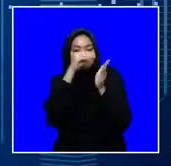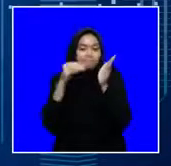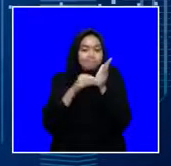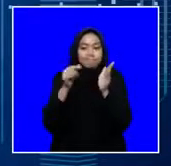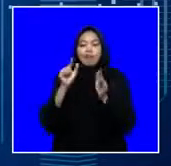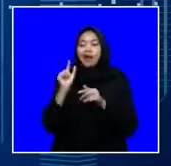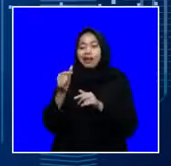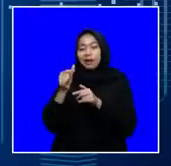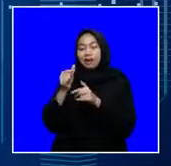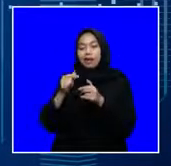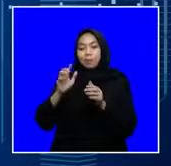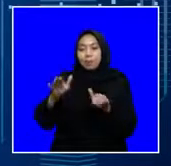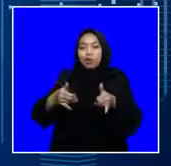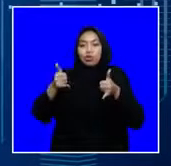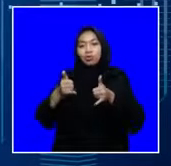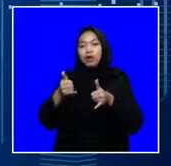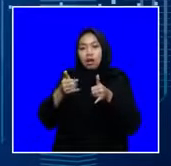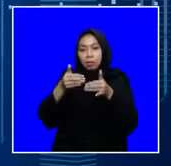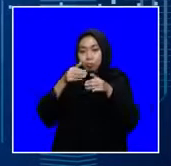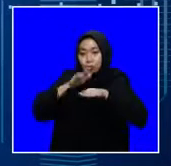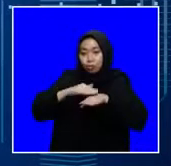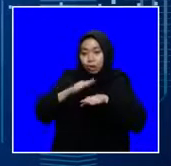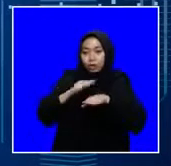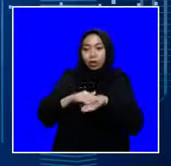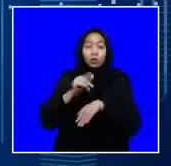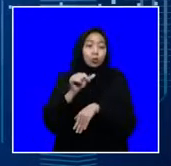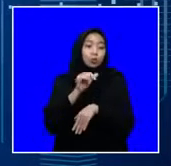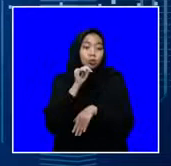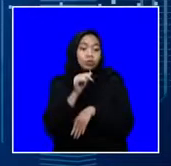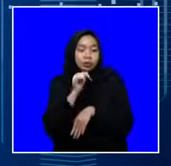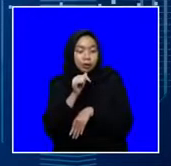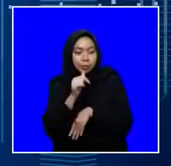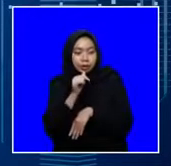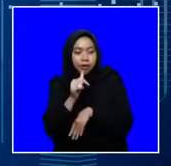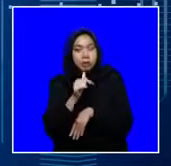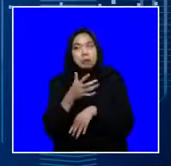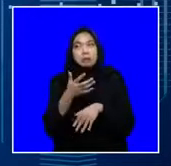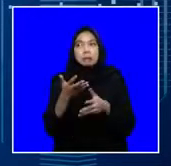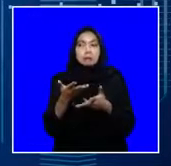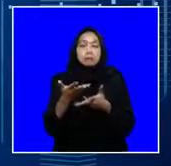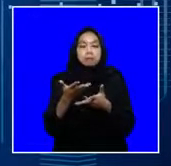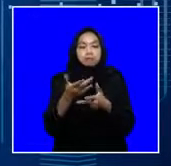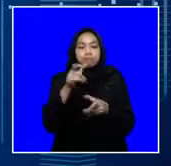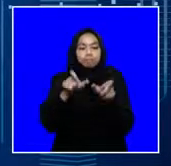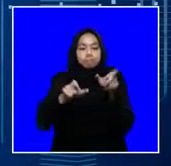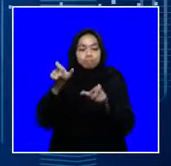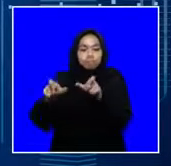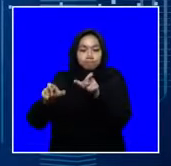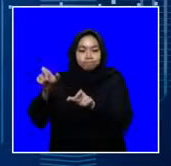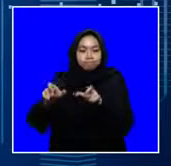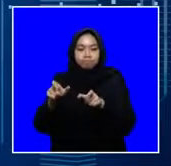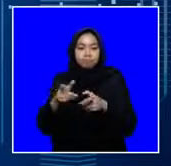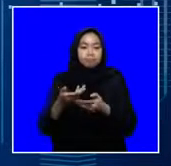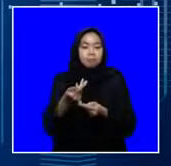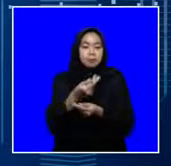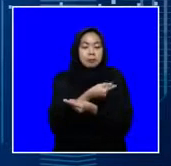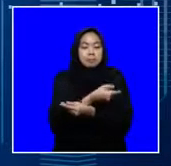beasiswa kebudayaan, di mana kita akan membantu mereka untuk mendapatkan berbagai macam